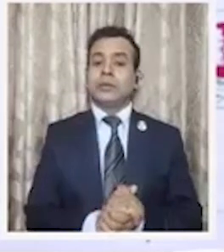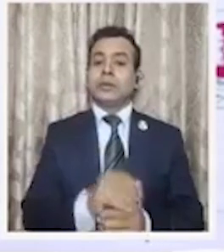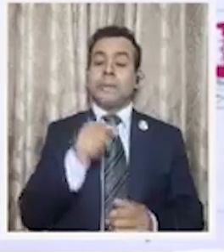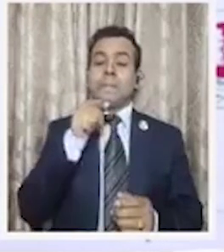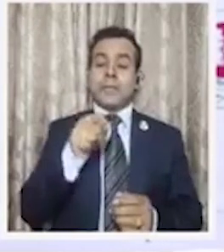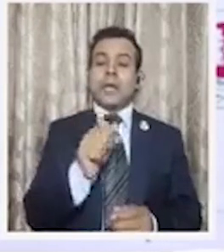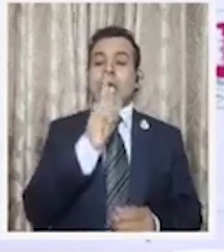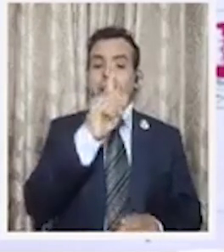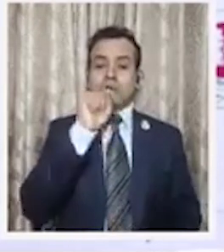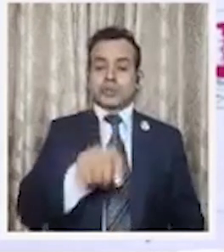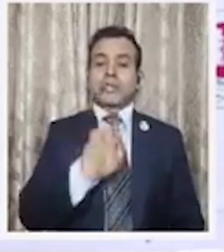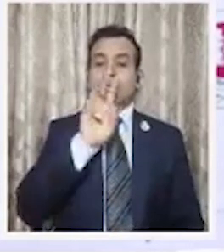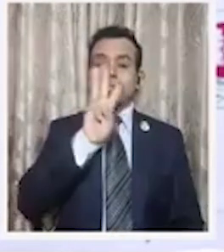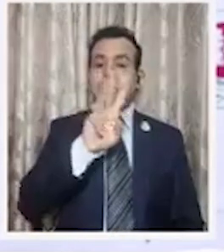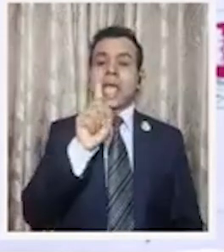মৃত্যুর হার